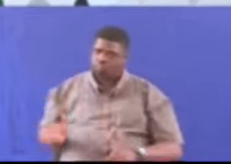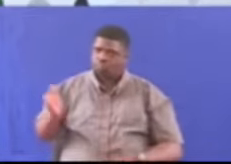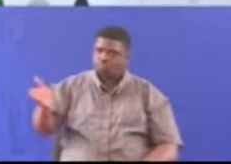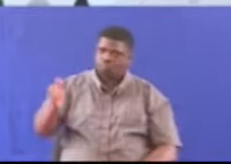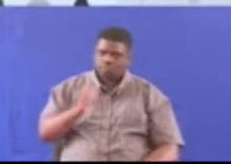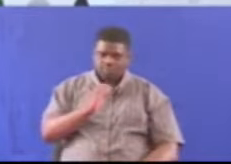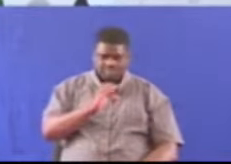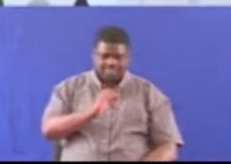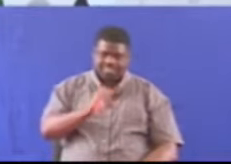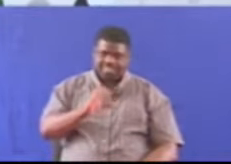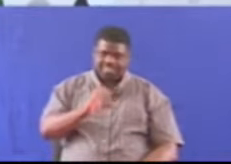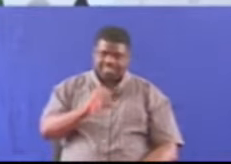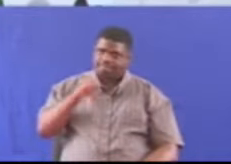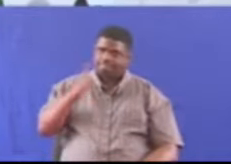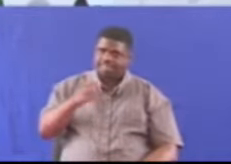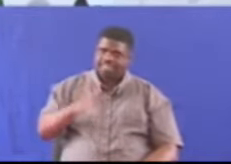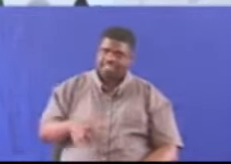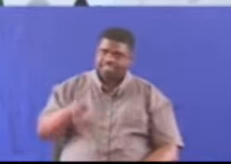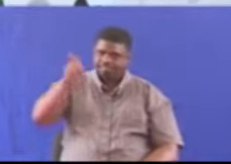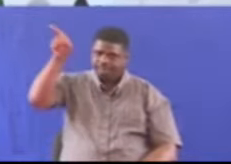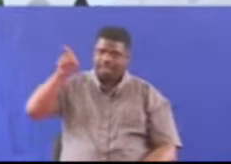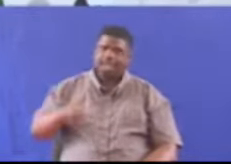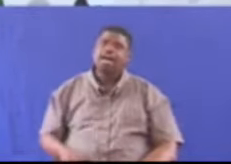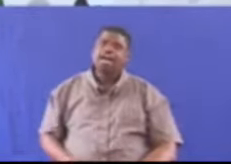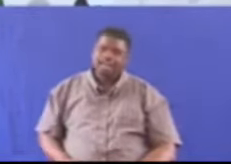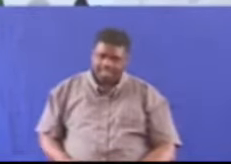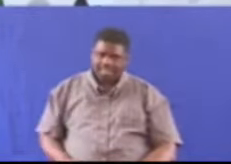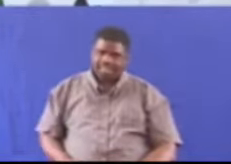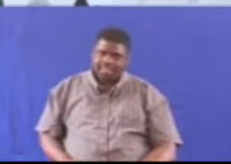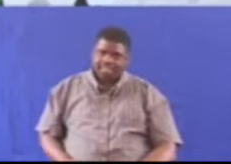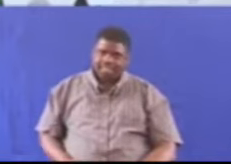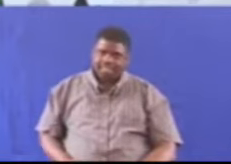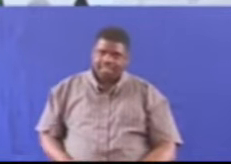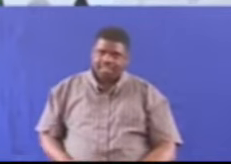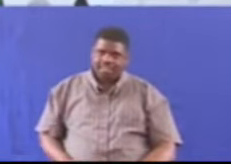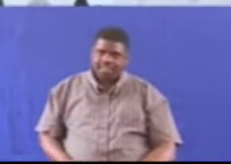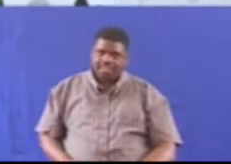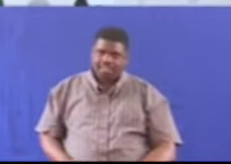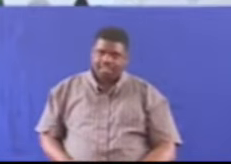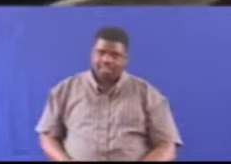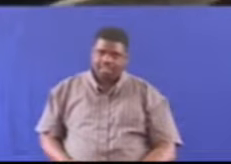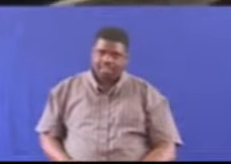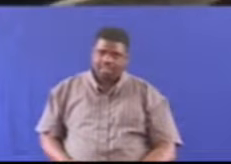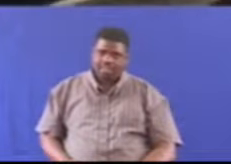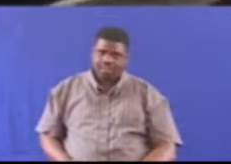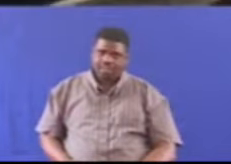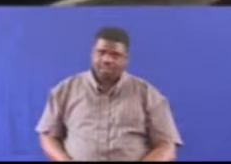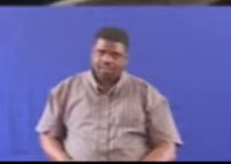CCM Zanzibar Mohamed Said Diwan, ndugu yetu